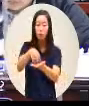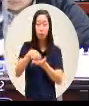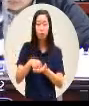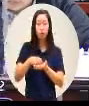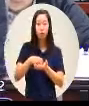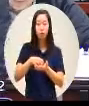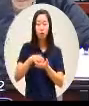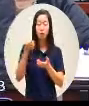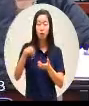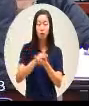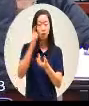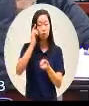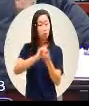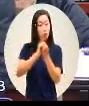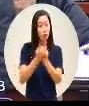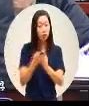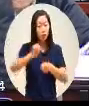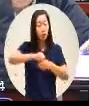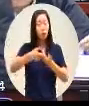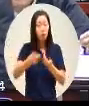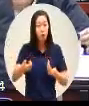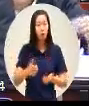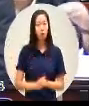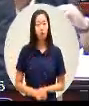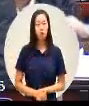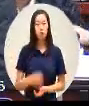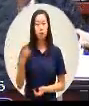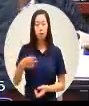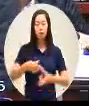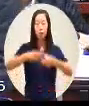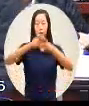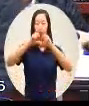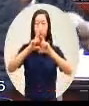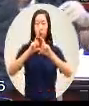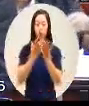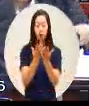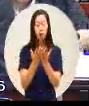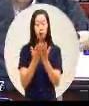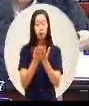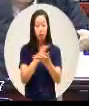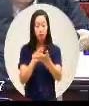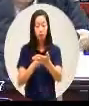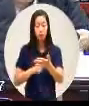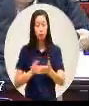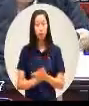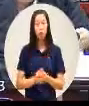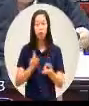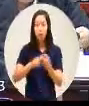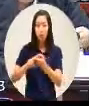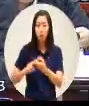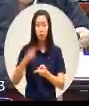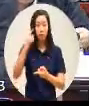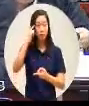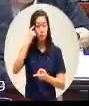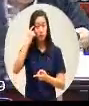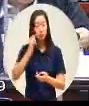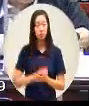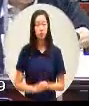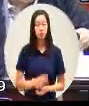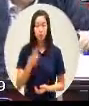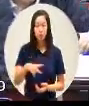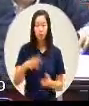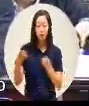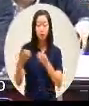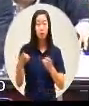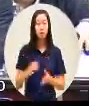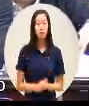分呢当作一个加分。其实大家回归到那个课程的本质去看齁、哦、那当然他们有些思考跟就是讨